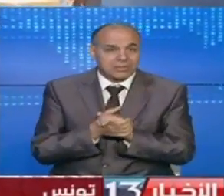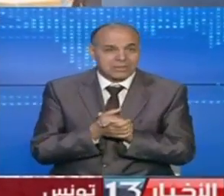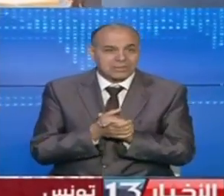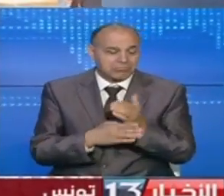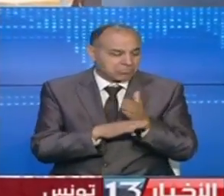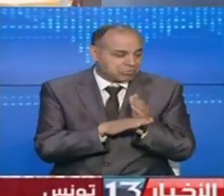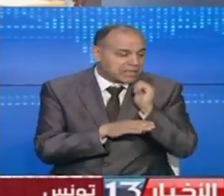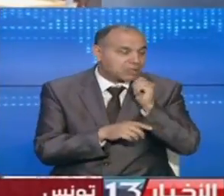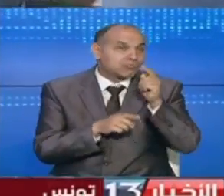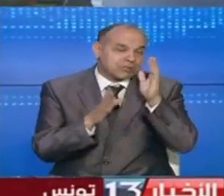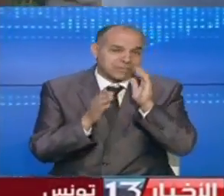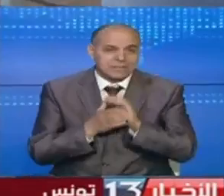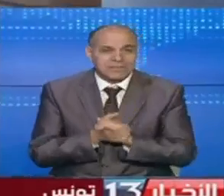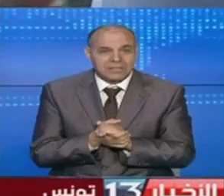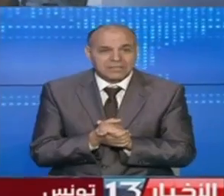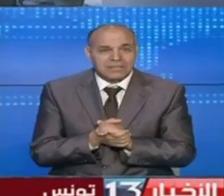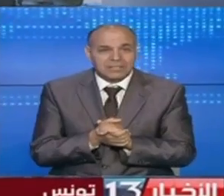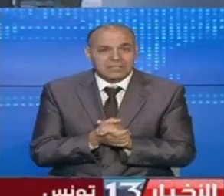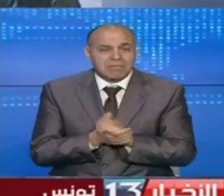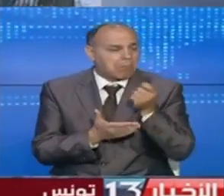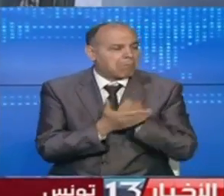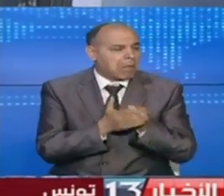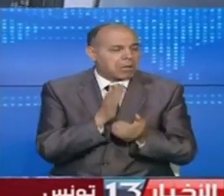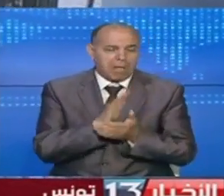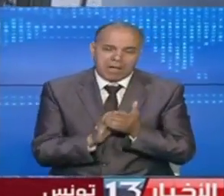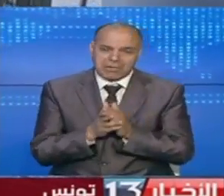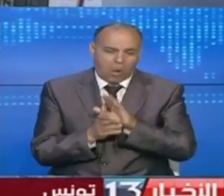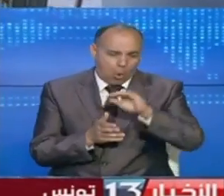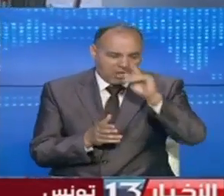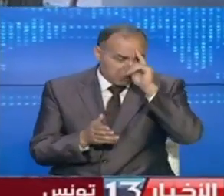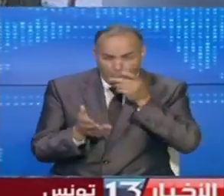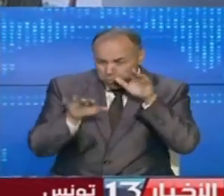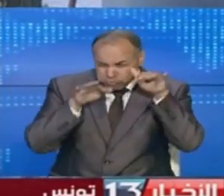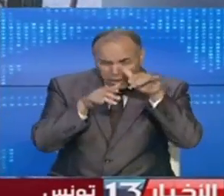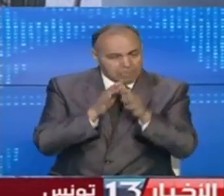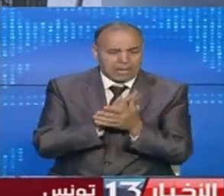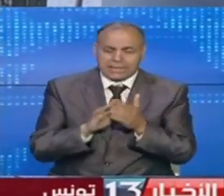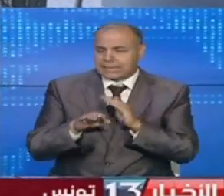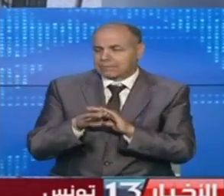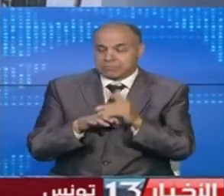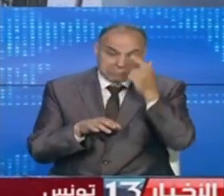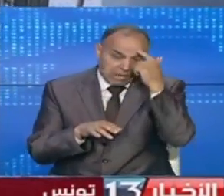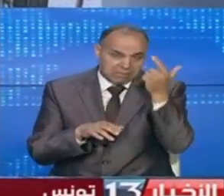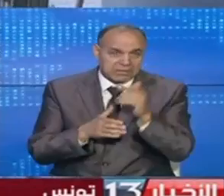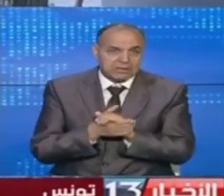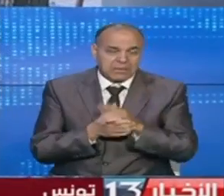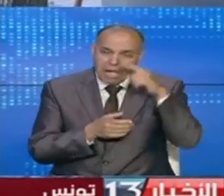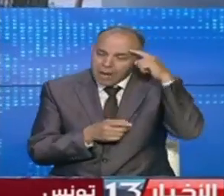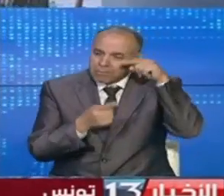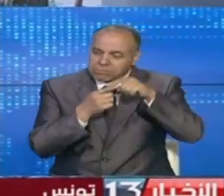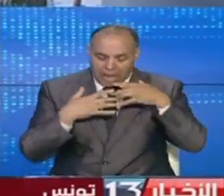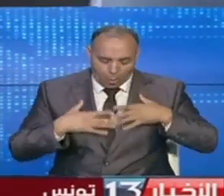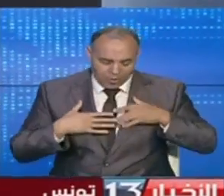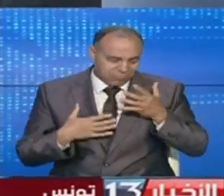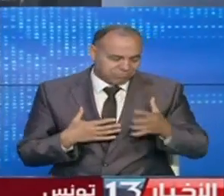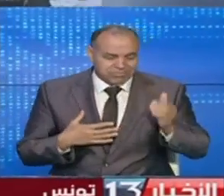يكمل ليمات العيد وبرا. الضغط ما عادش برشا. إي ما عادش الضغط برشا لأسباب اللي أنا تو متولهين بالحوايج